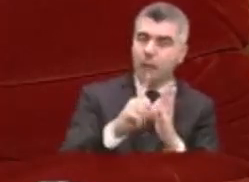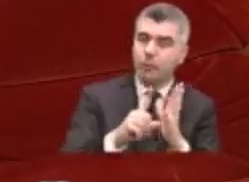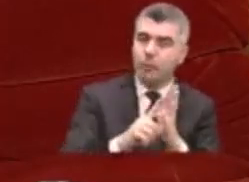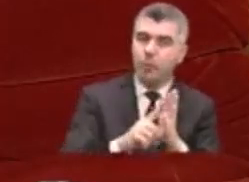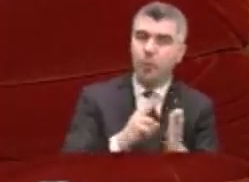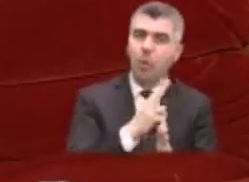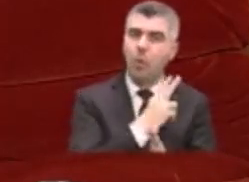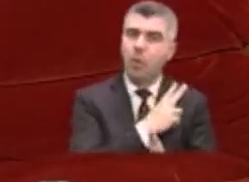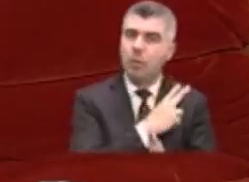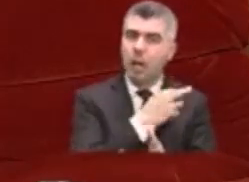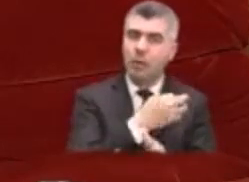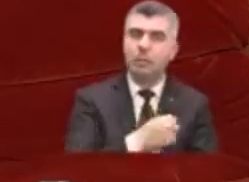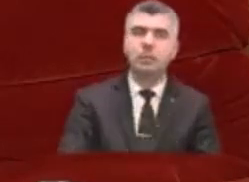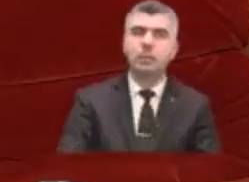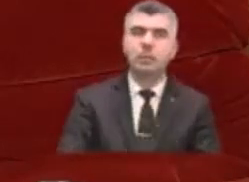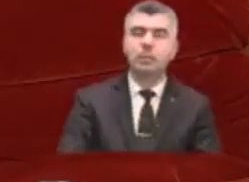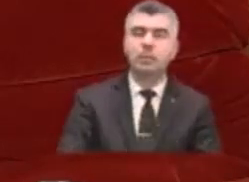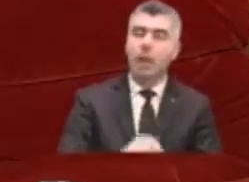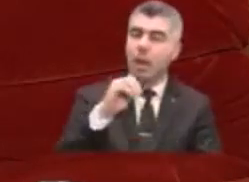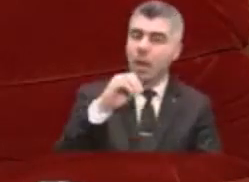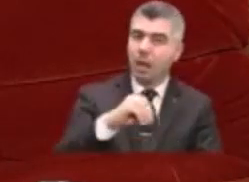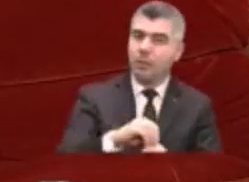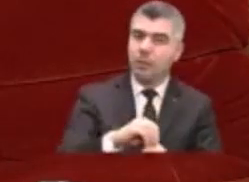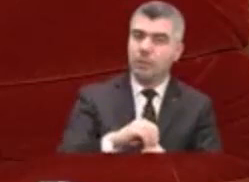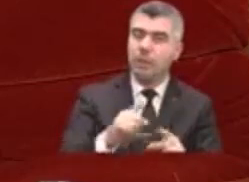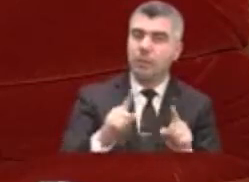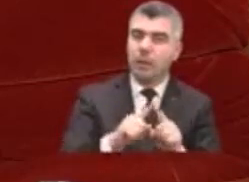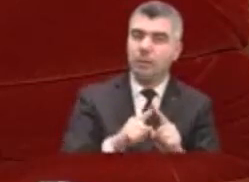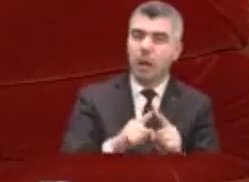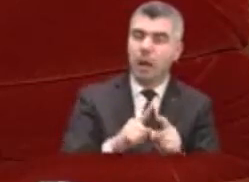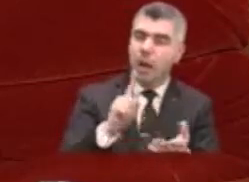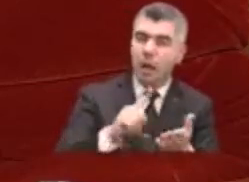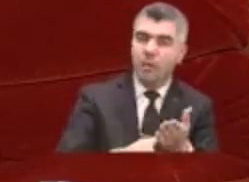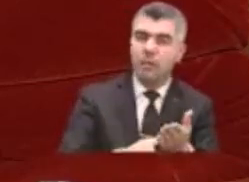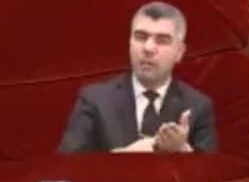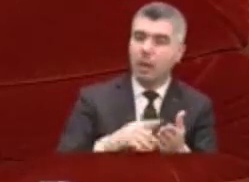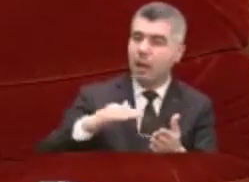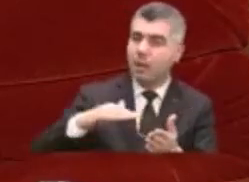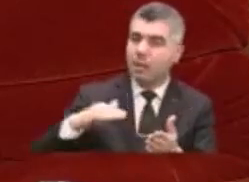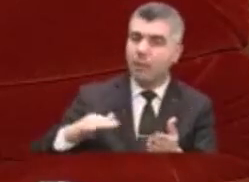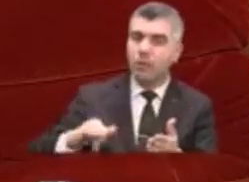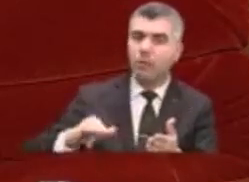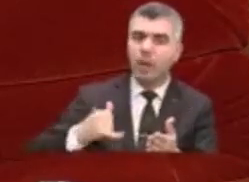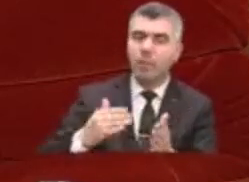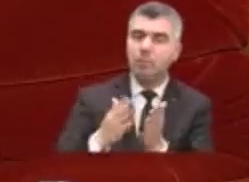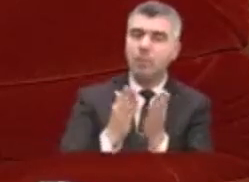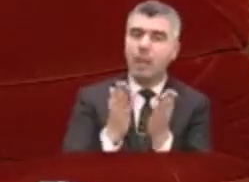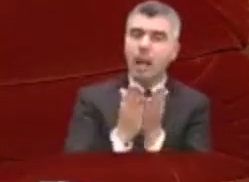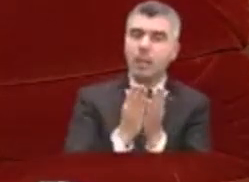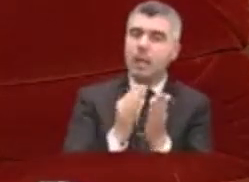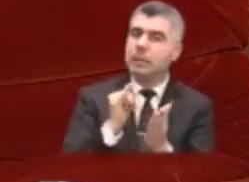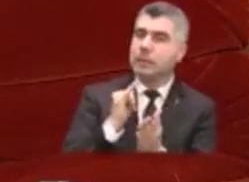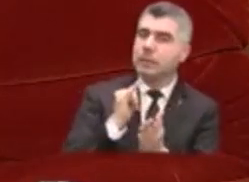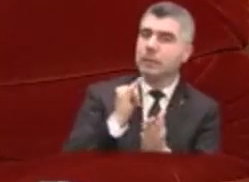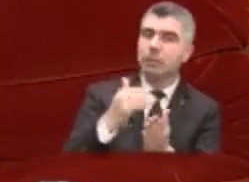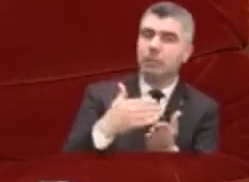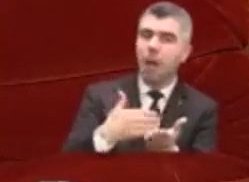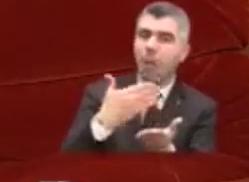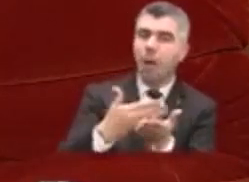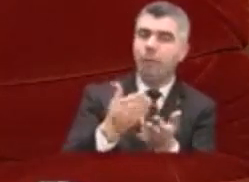نفس الوقت تتحرص ايضا على ضمان حقوق المتعلمين في تمدرس قار ومستمر،